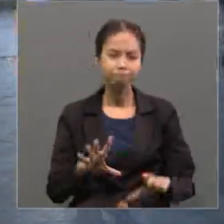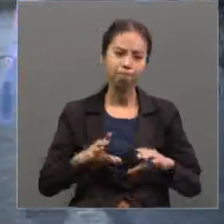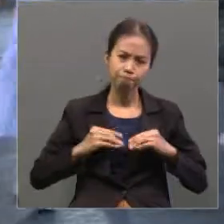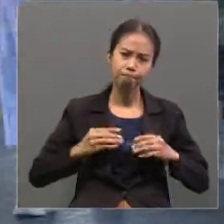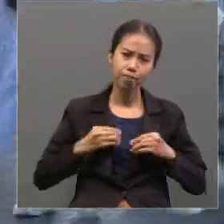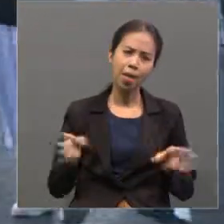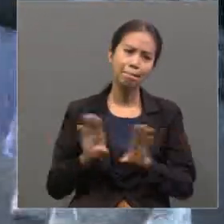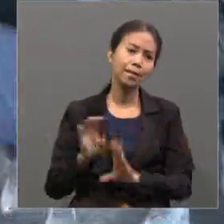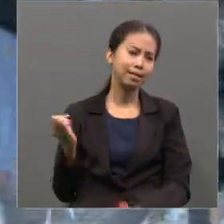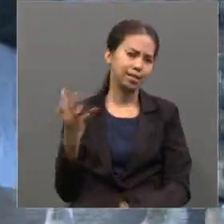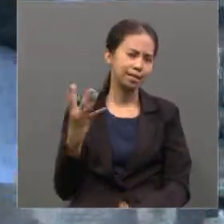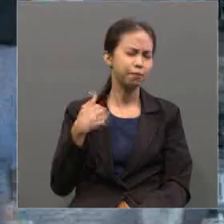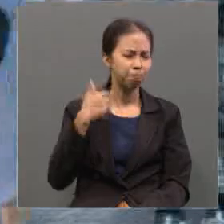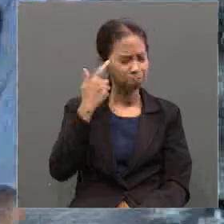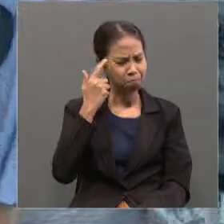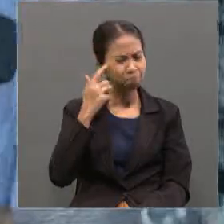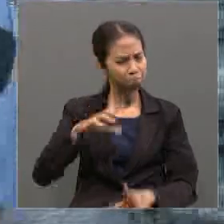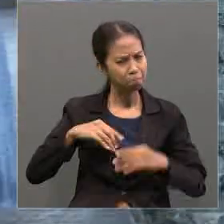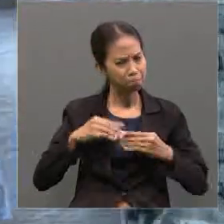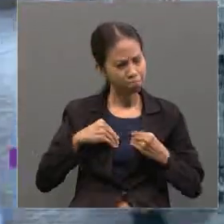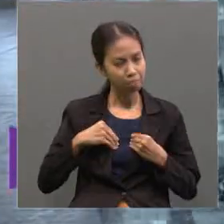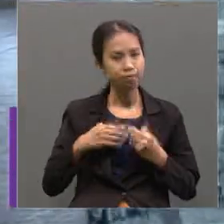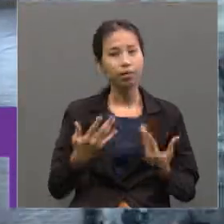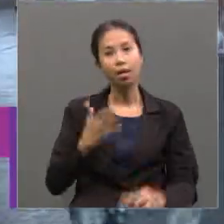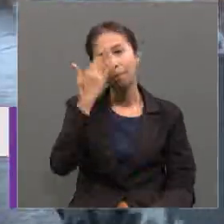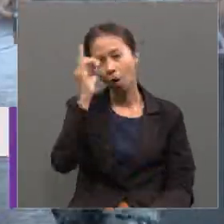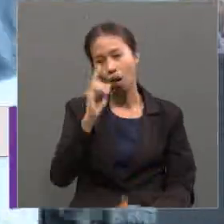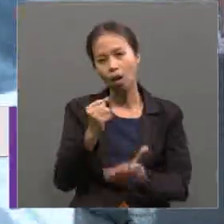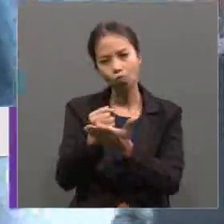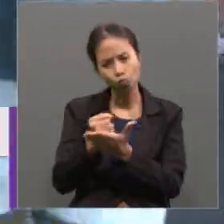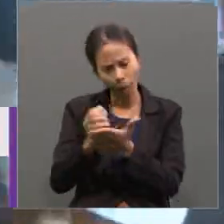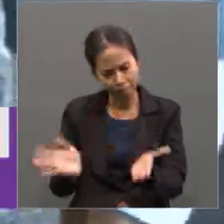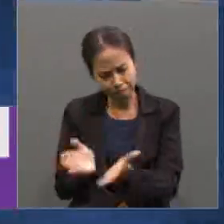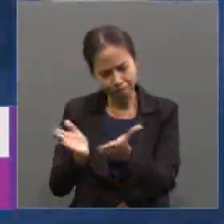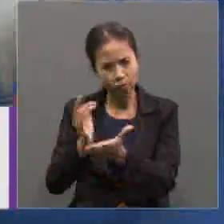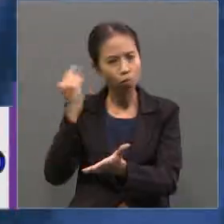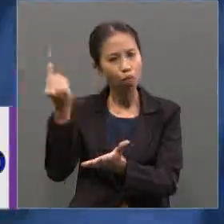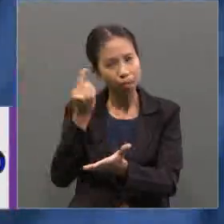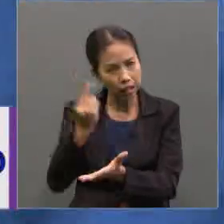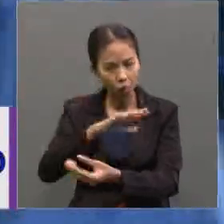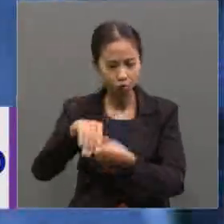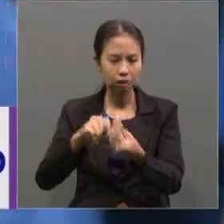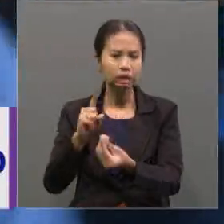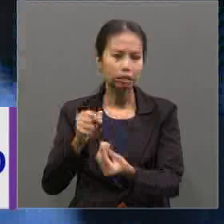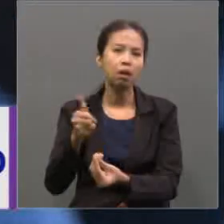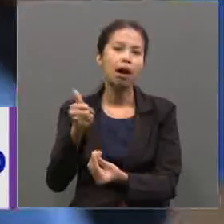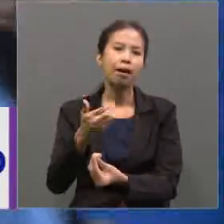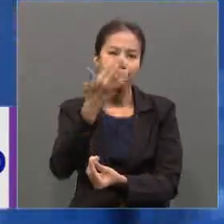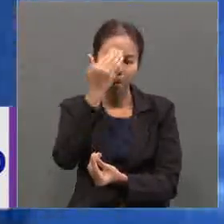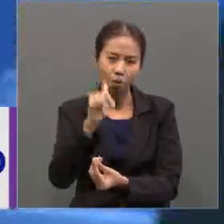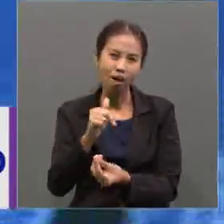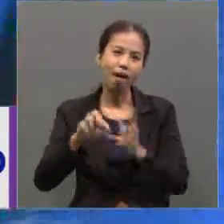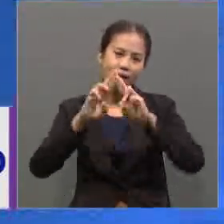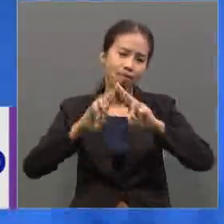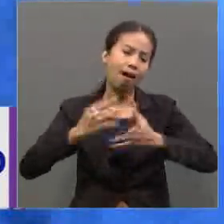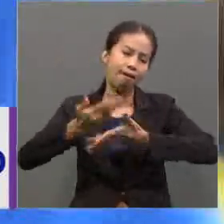าเปิดสถานบันเทิงหรือสถานบริการถึงตีสี่ค่ะเพื่อกระตุ้นเศรษฐกิจและการท่องเที่ยวเพราะว่าจะช่วยให้ผู้ประกอบการมีเวลาจำหน่